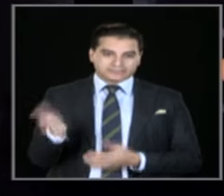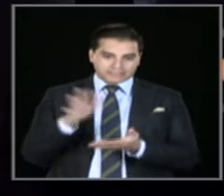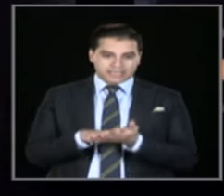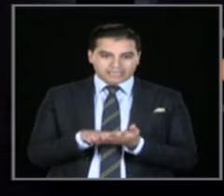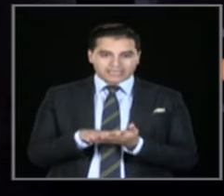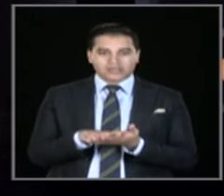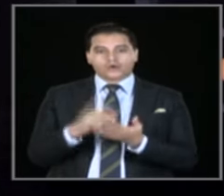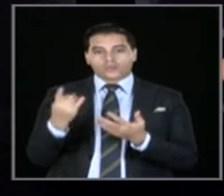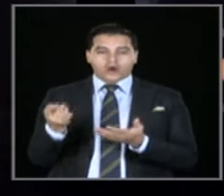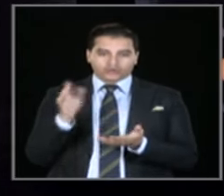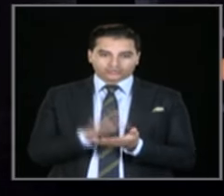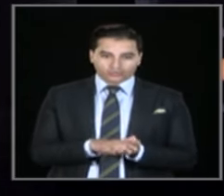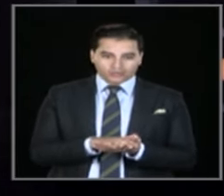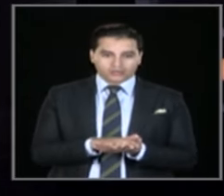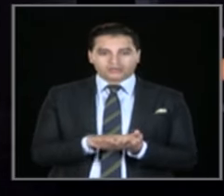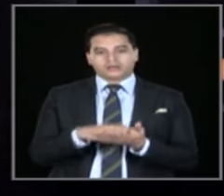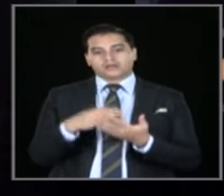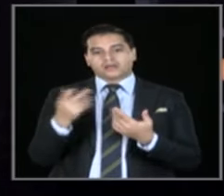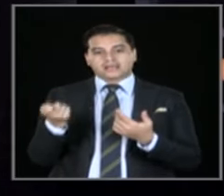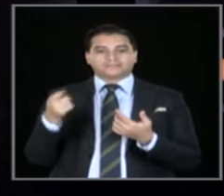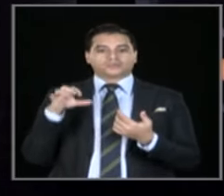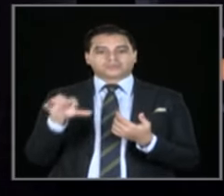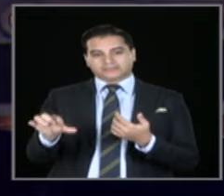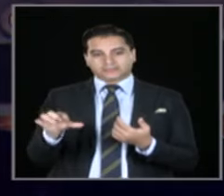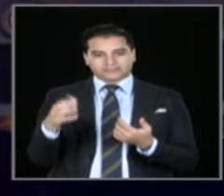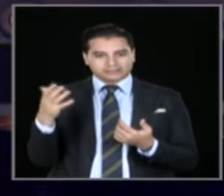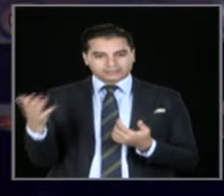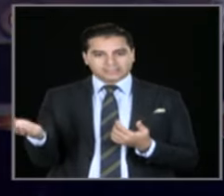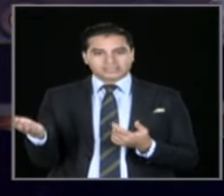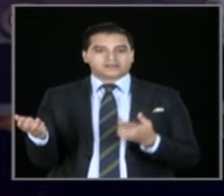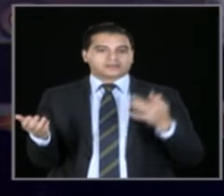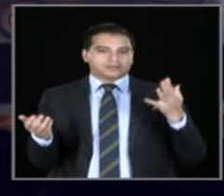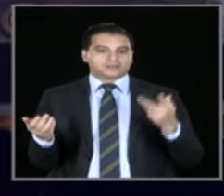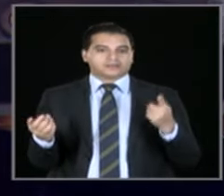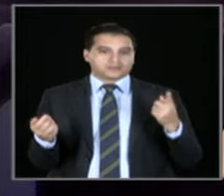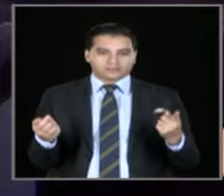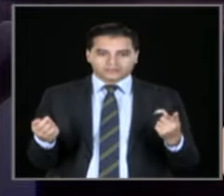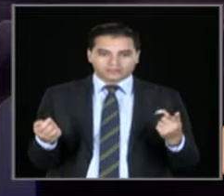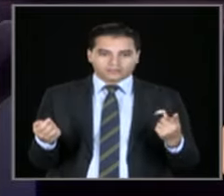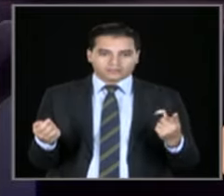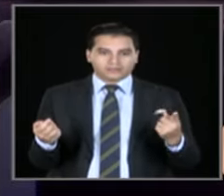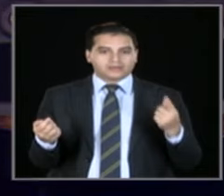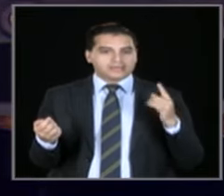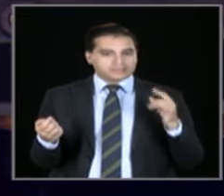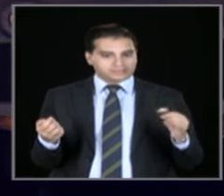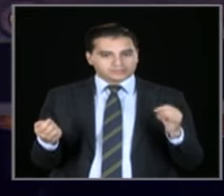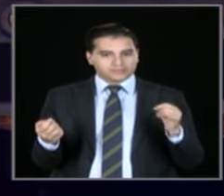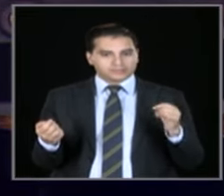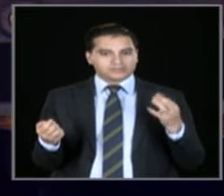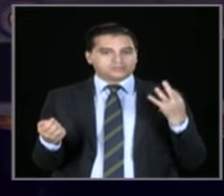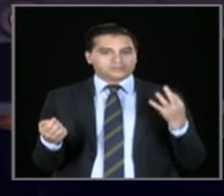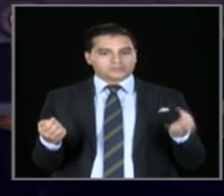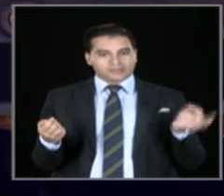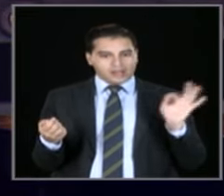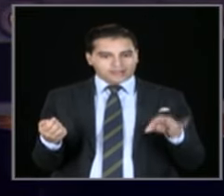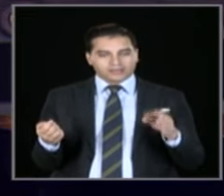صح و10 نقط دية بقيتوا 95. أبو يعقوب المنيا كام يا عبد الله؟ 50 وثلاث